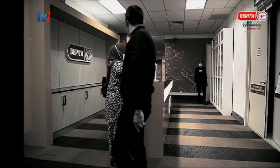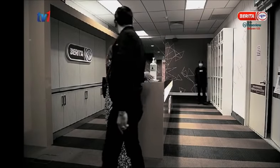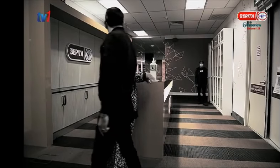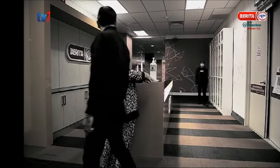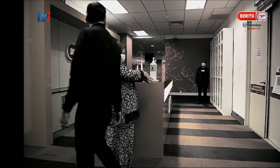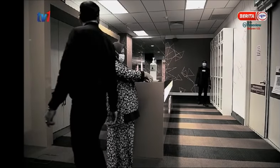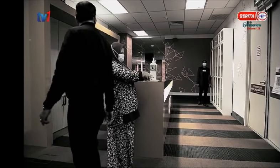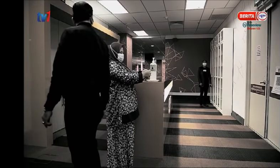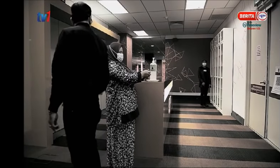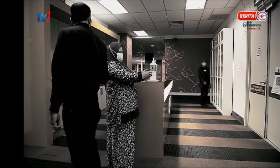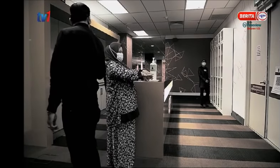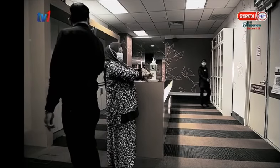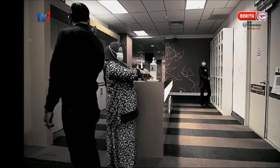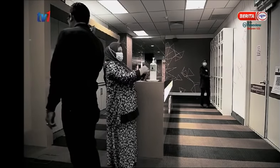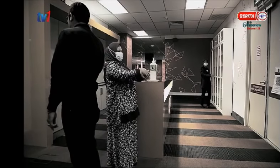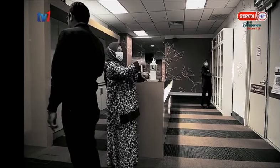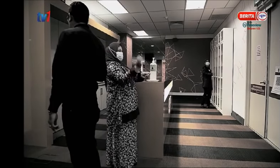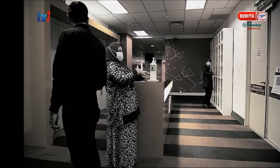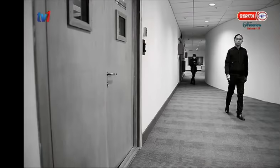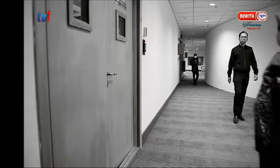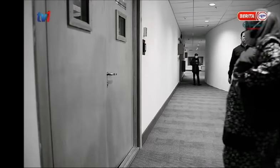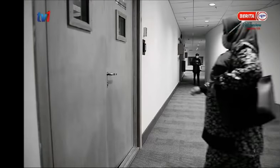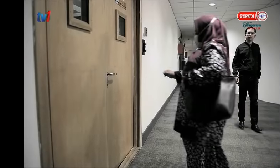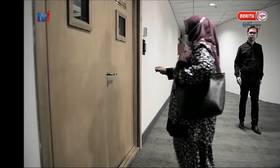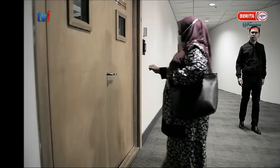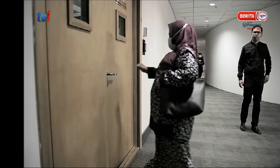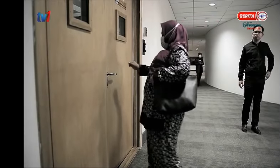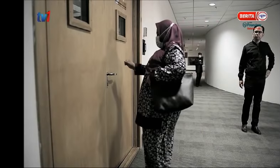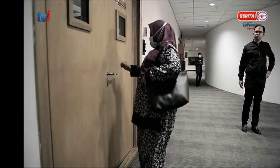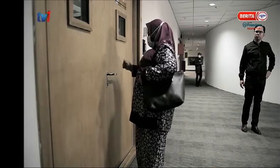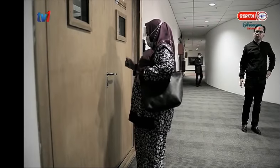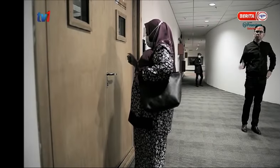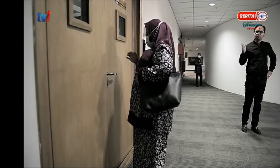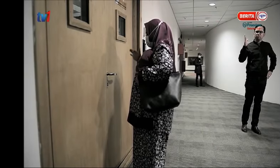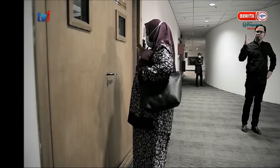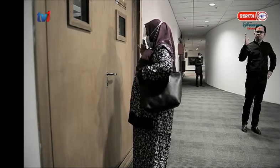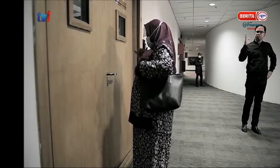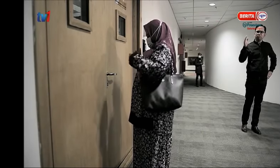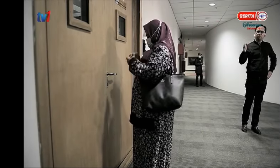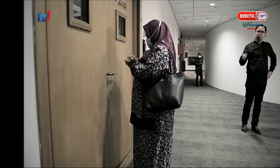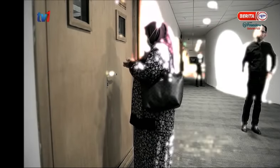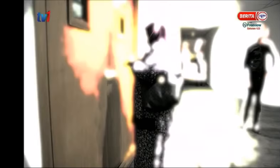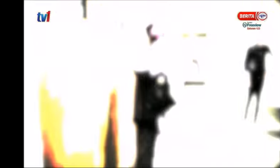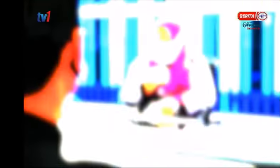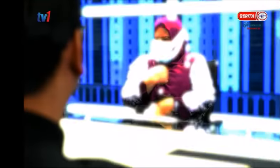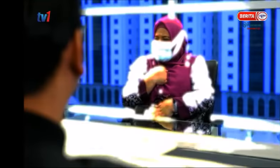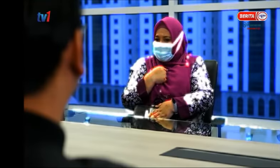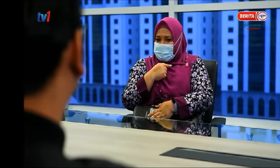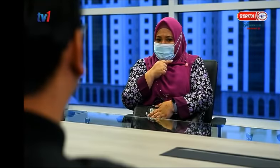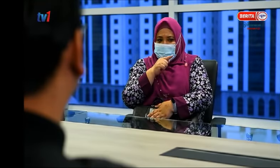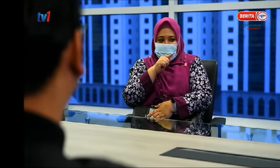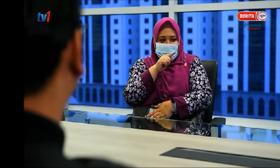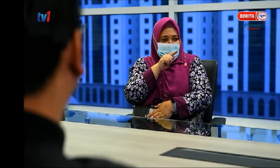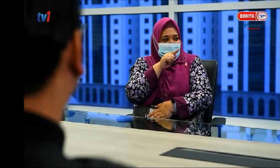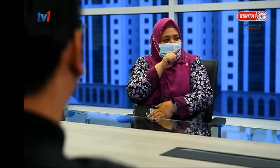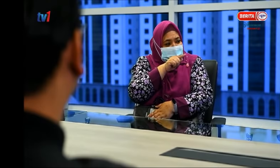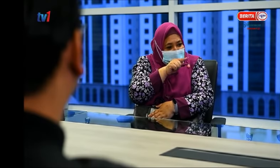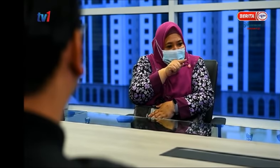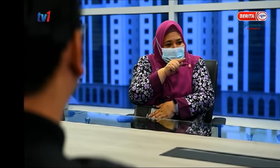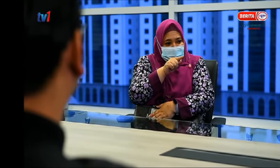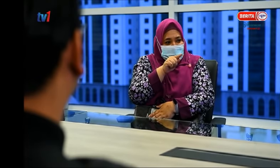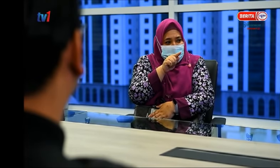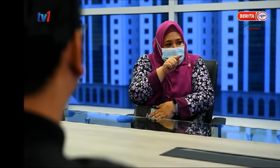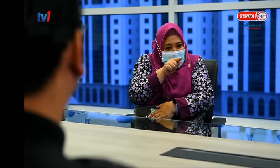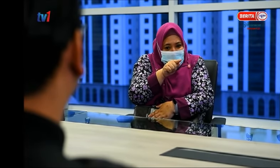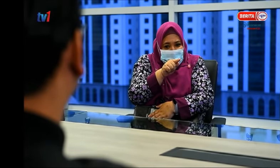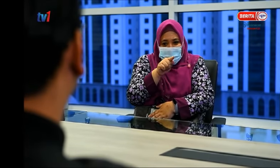kita tak nampak. Kita tak tahu pun siapa yang bawa. Jadi saya rasa kalau kita tak berhati-hati,